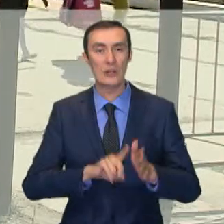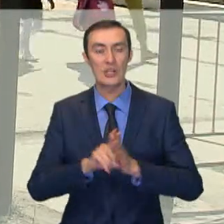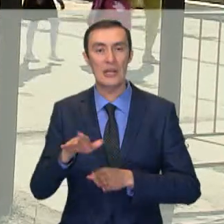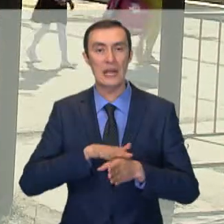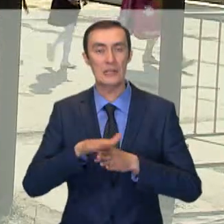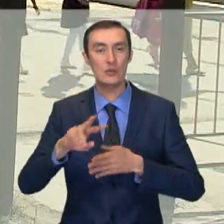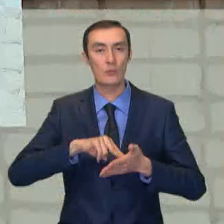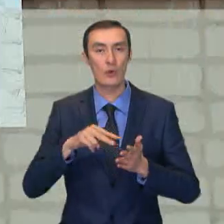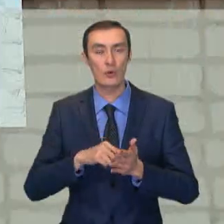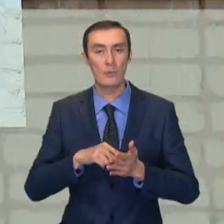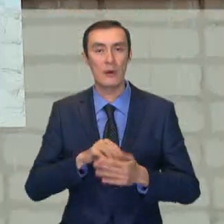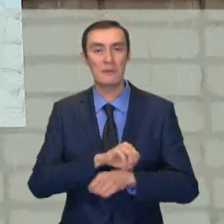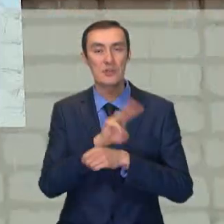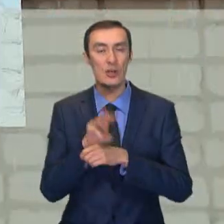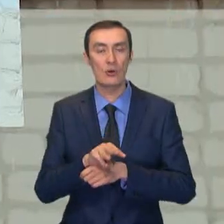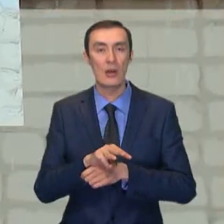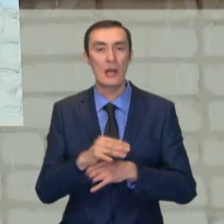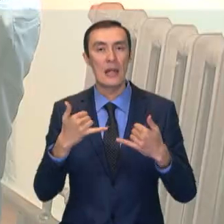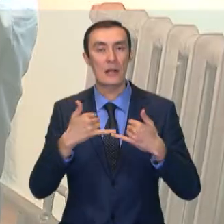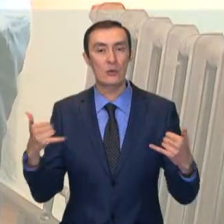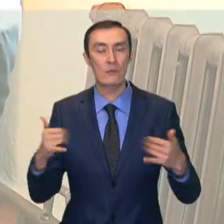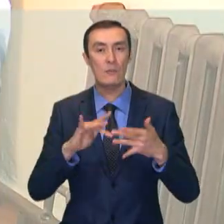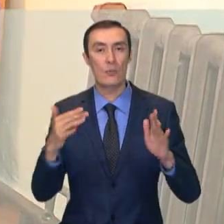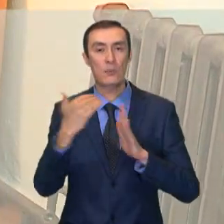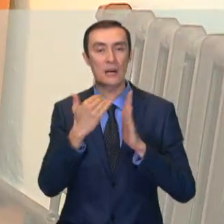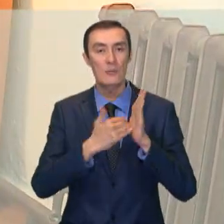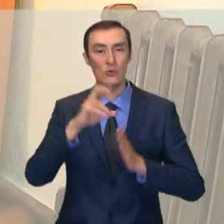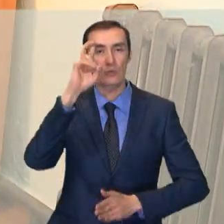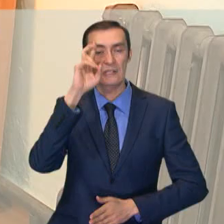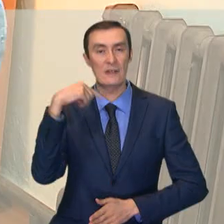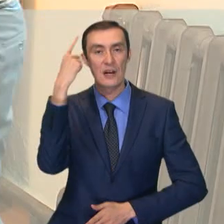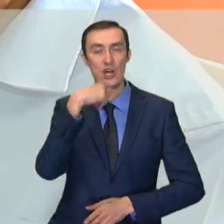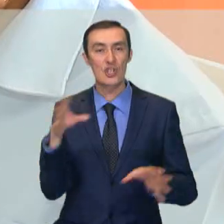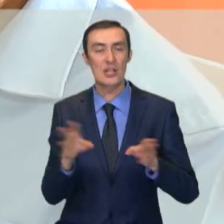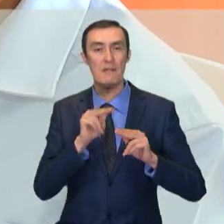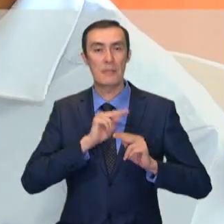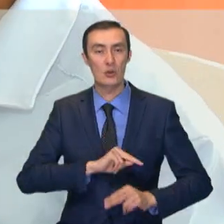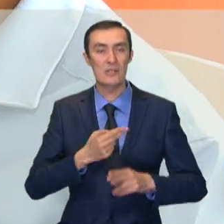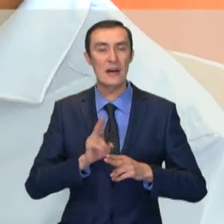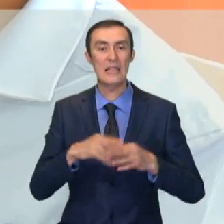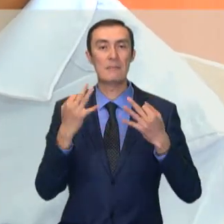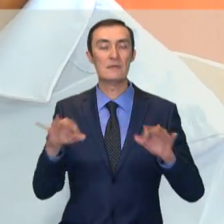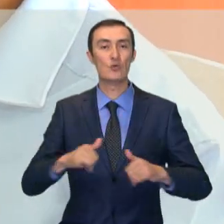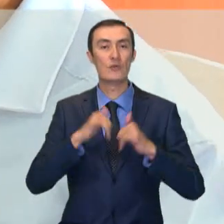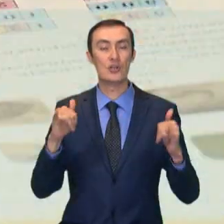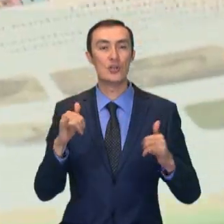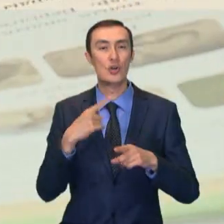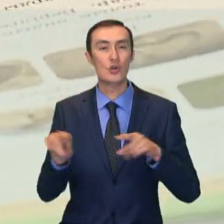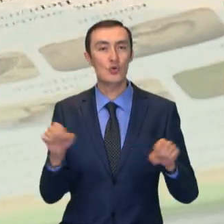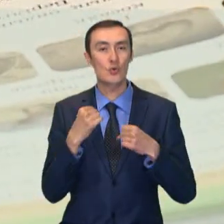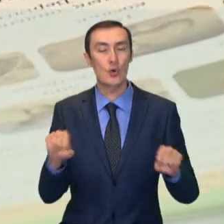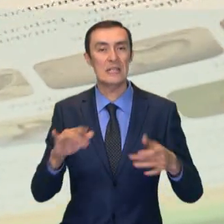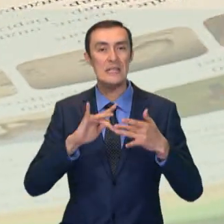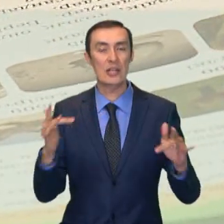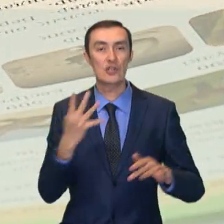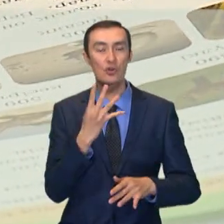реализацию проекта по подведению оптоволоконных сетей по программе государственно-частного партнерства. Это позволит увеличить скорость интернета с 4